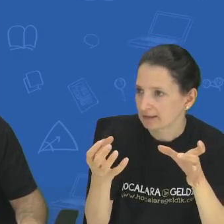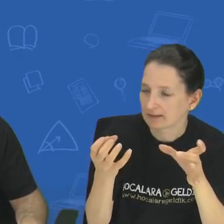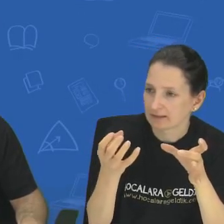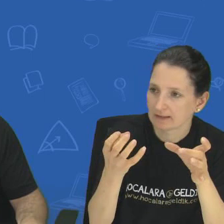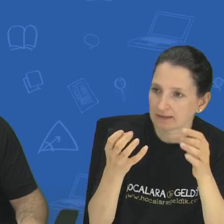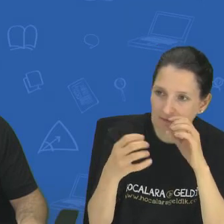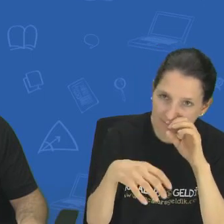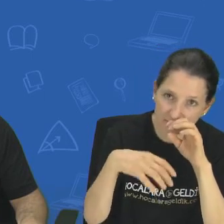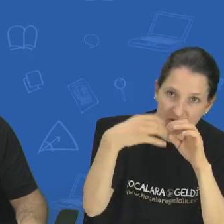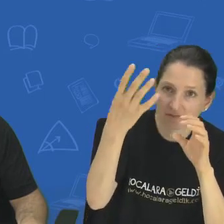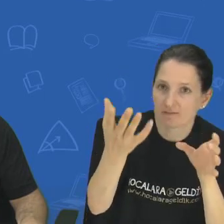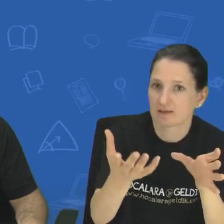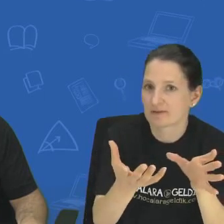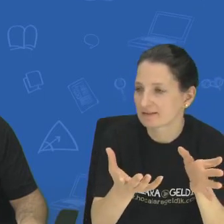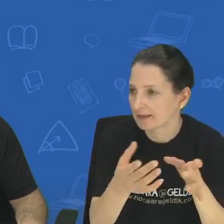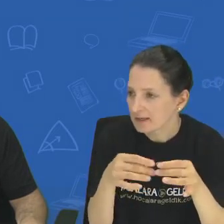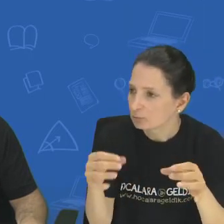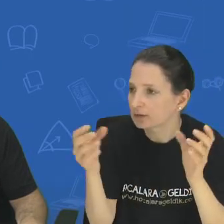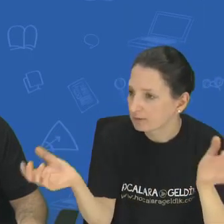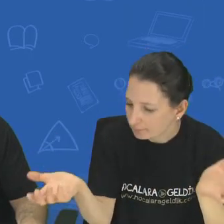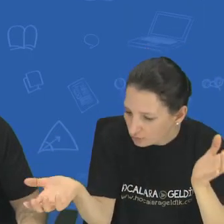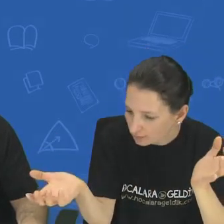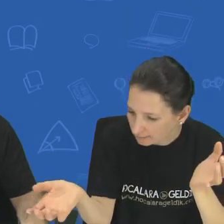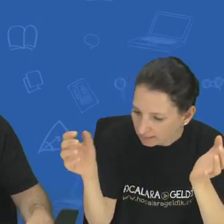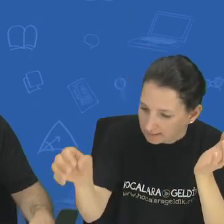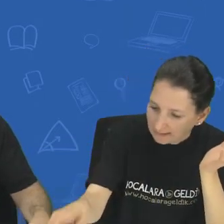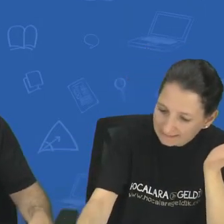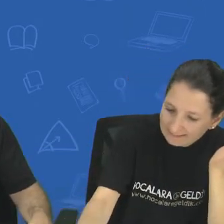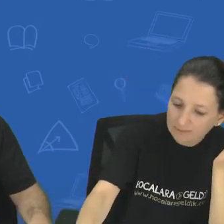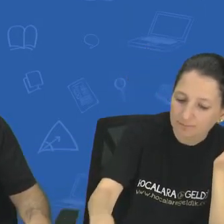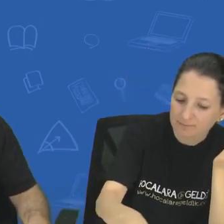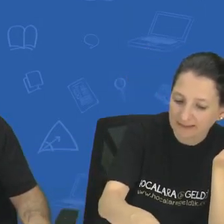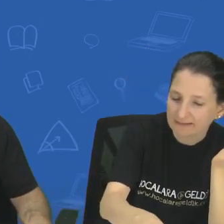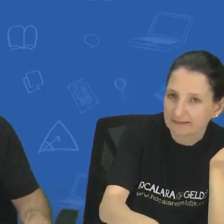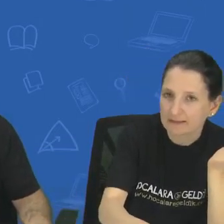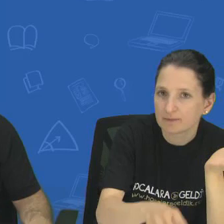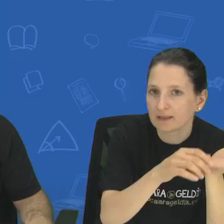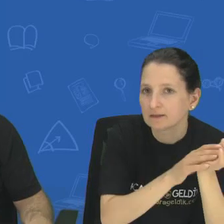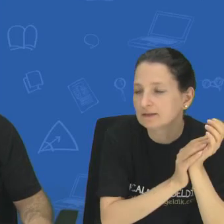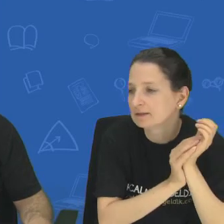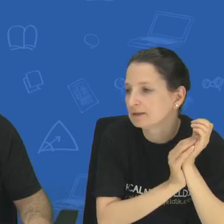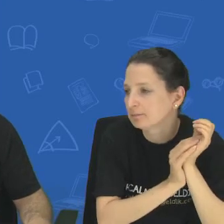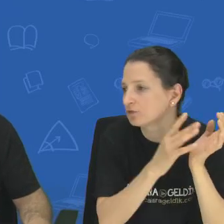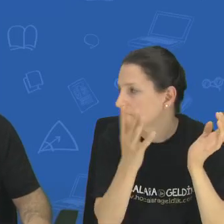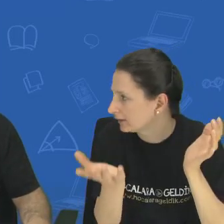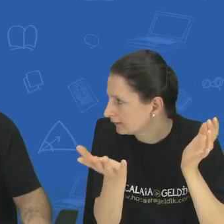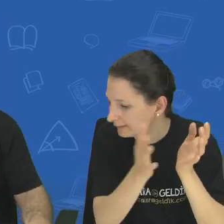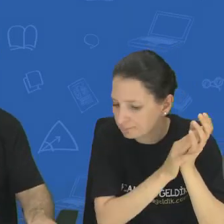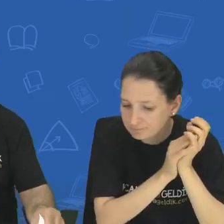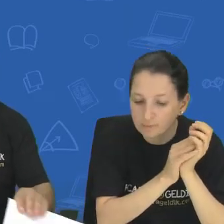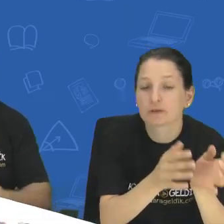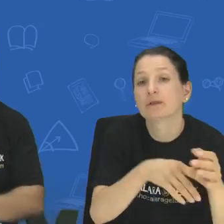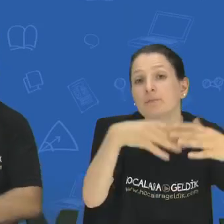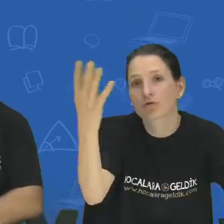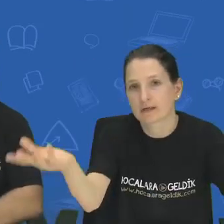gazların arıtılıp çevreye verilmesinde, bunun gibi daha birçok alanda arıtımda yine kimya başrolde